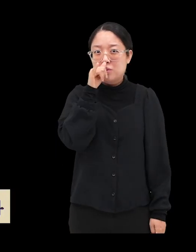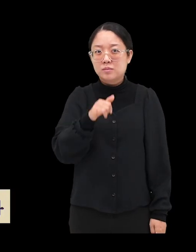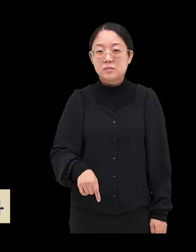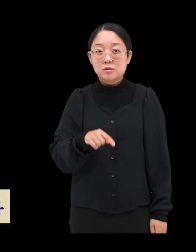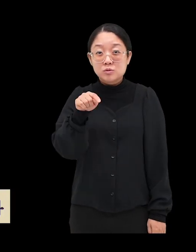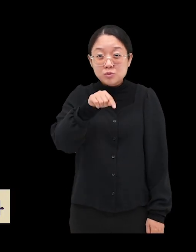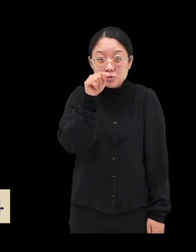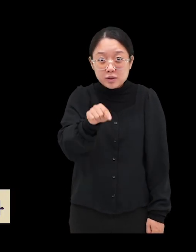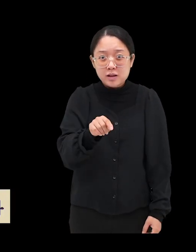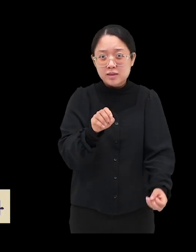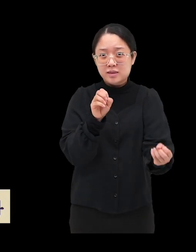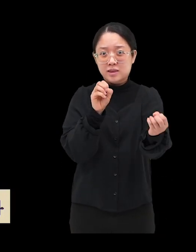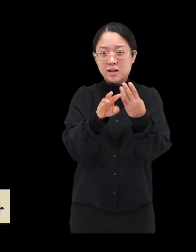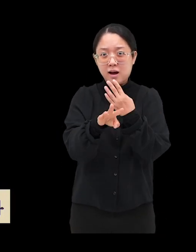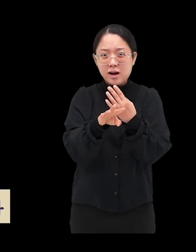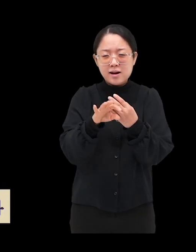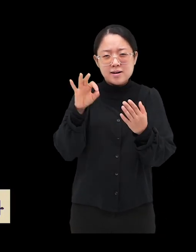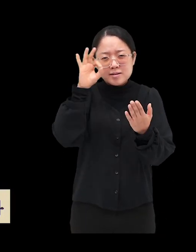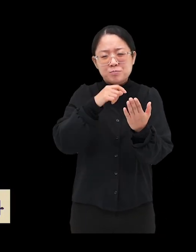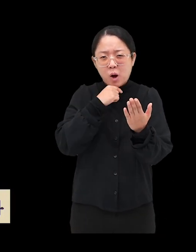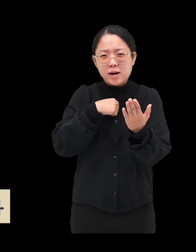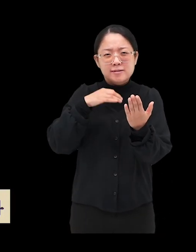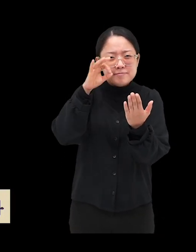그 답을 이 시에서 찾고 싶습니다.